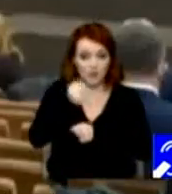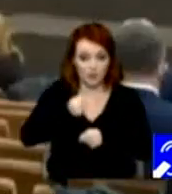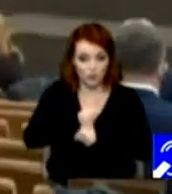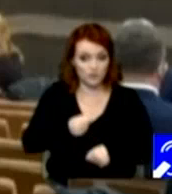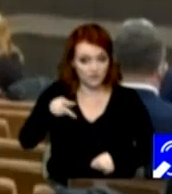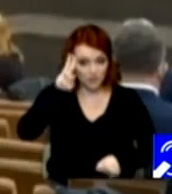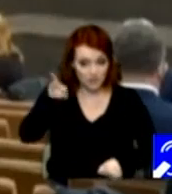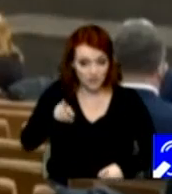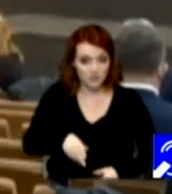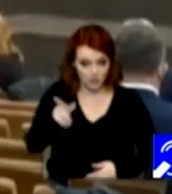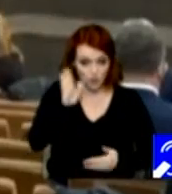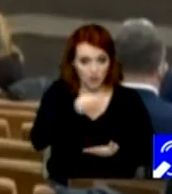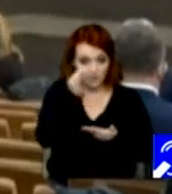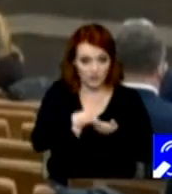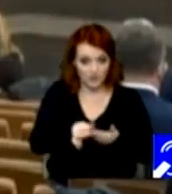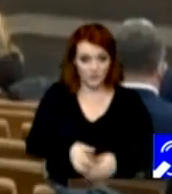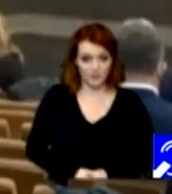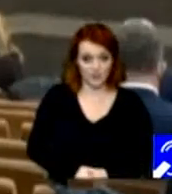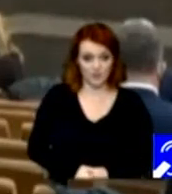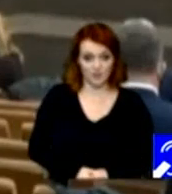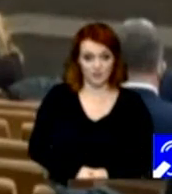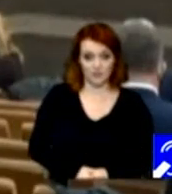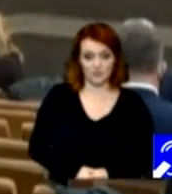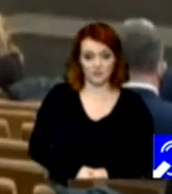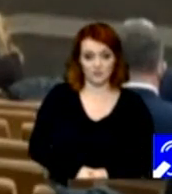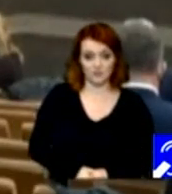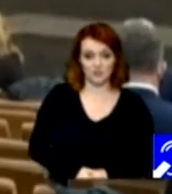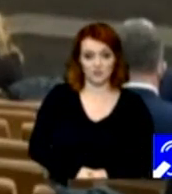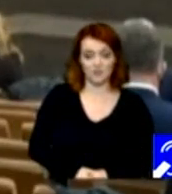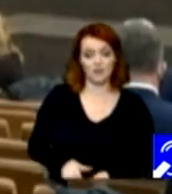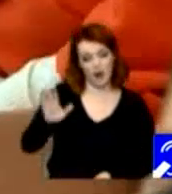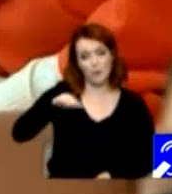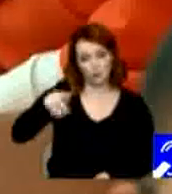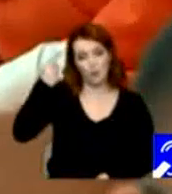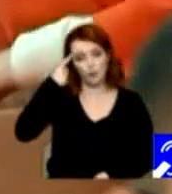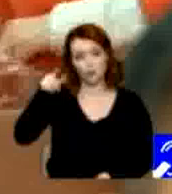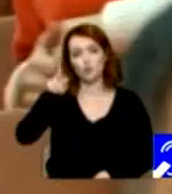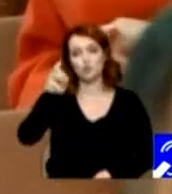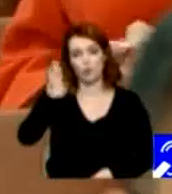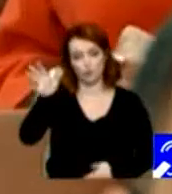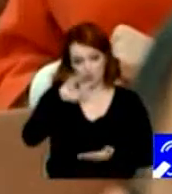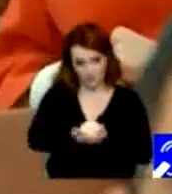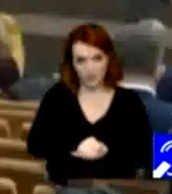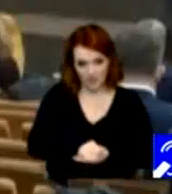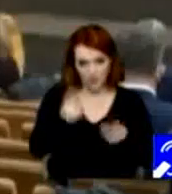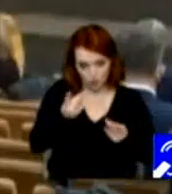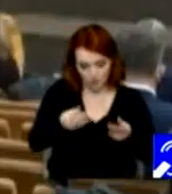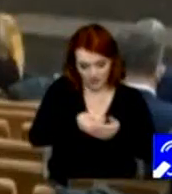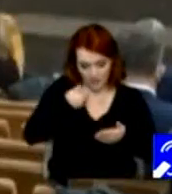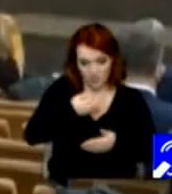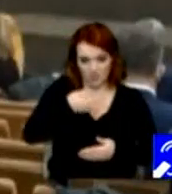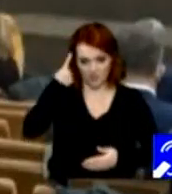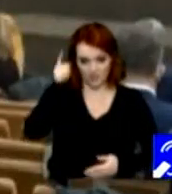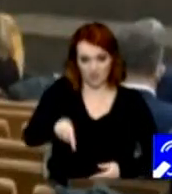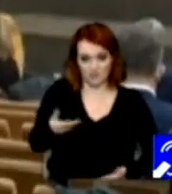ora actuală noi și simplu treacă la propus dar chiar și pe urmă să ne vedem ce domeniu nu cunosc care domină o să fii repartizat dacă